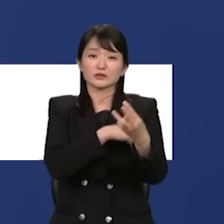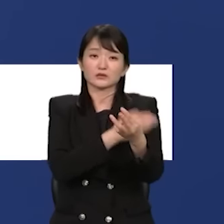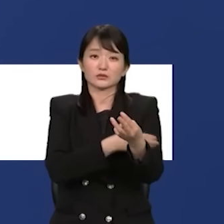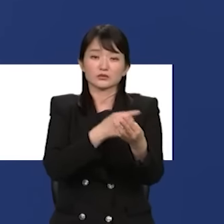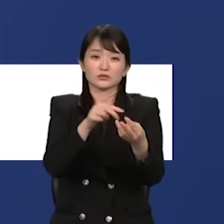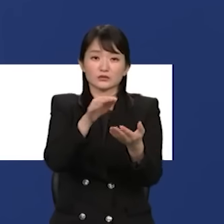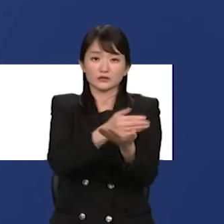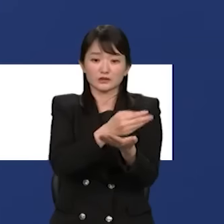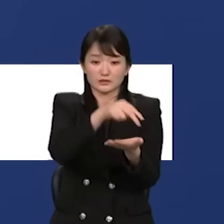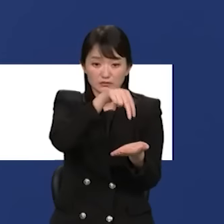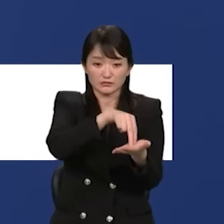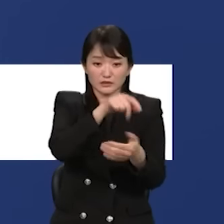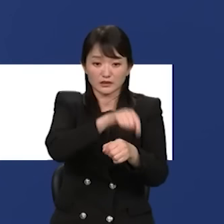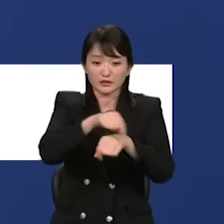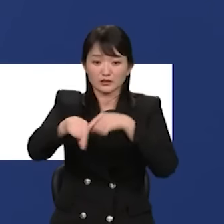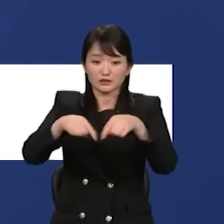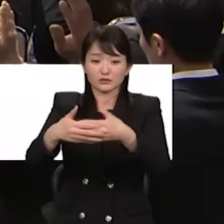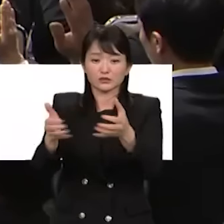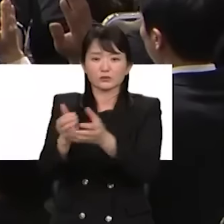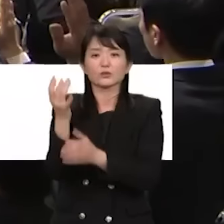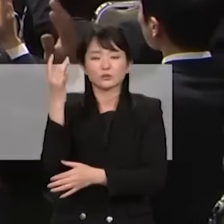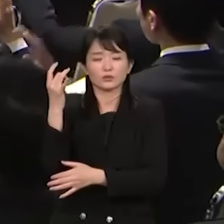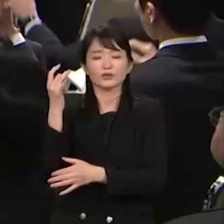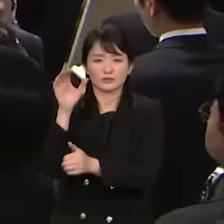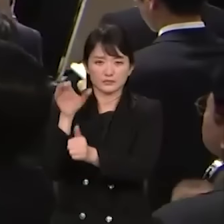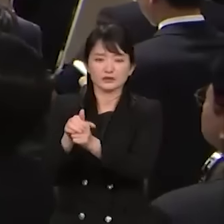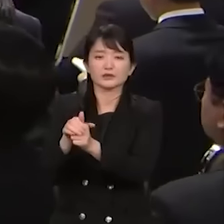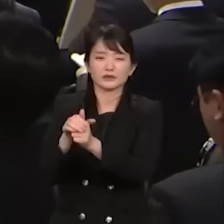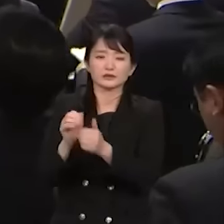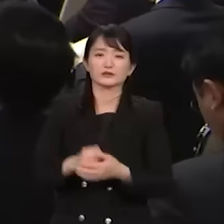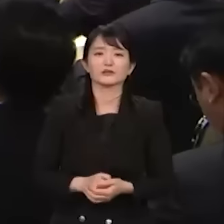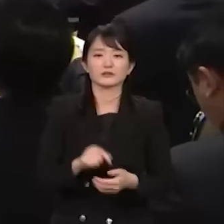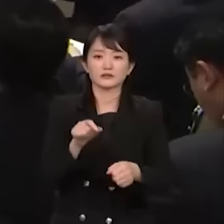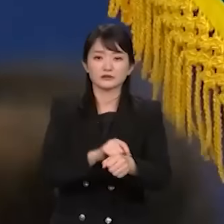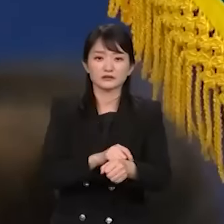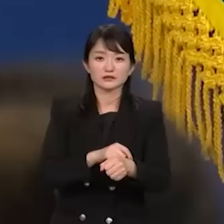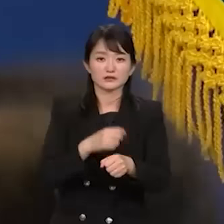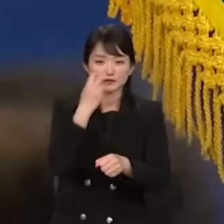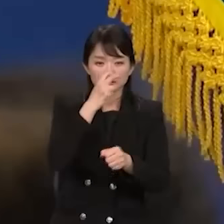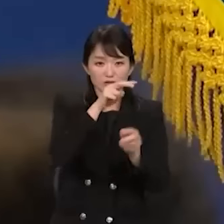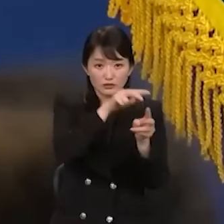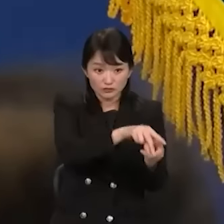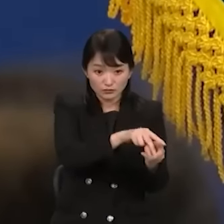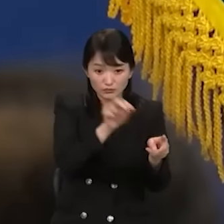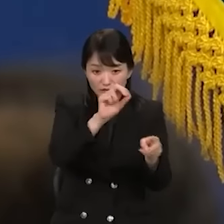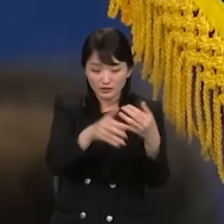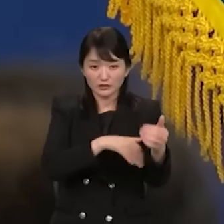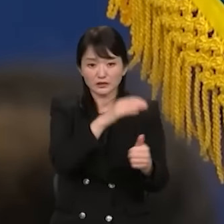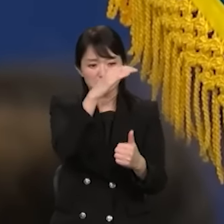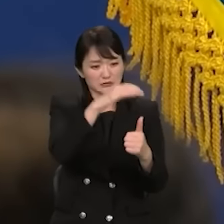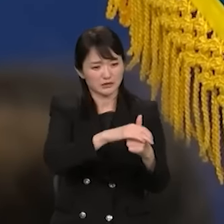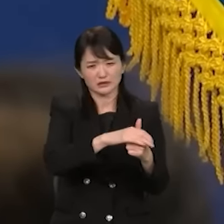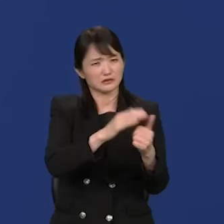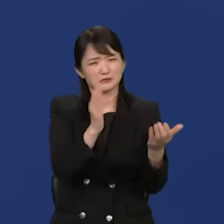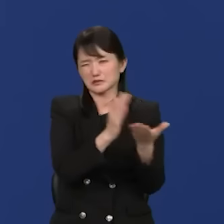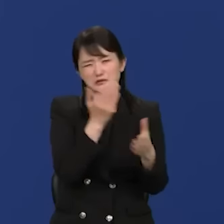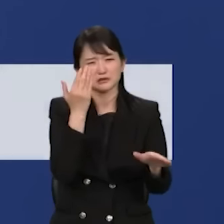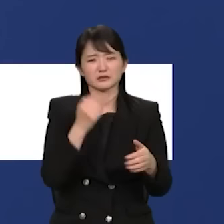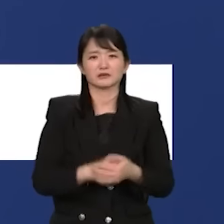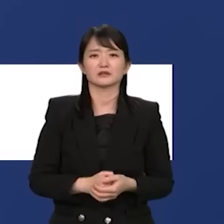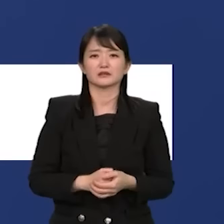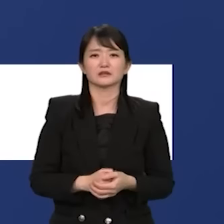그건 행정권의 고유한 부분입니다. 특검 후보를 모두 야당이 추천하는 것이 헌법에 반한다고도 했습니다.